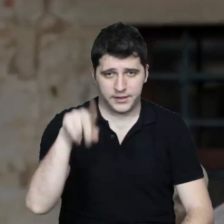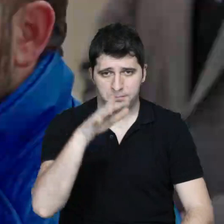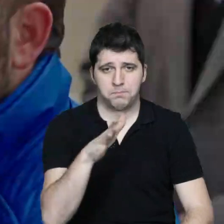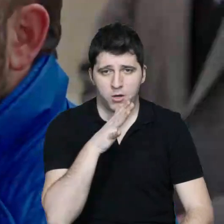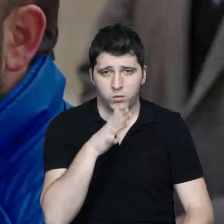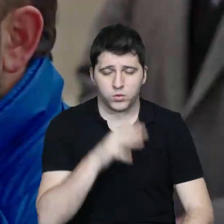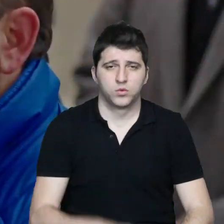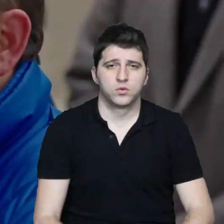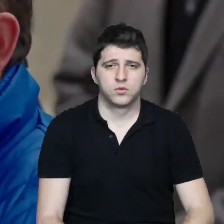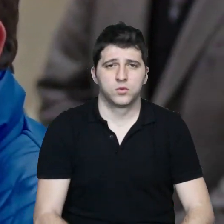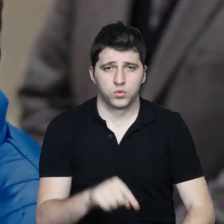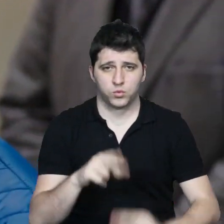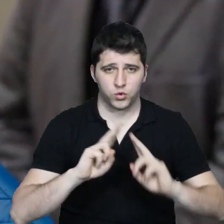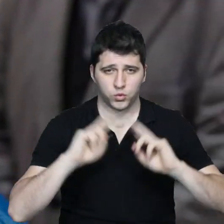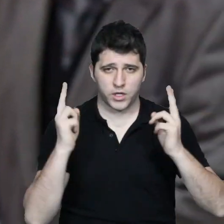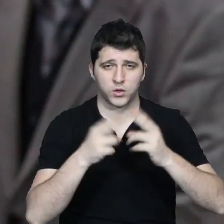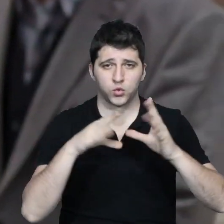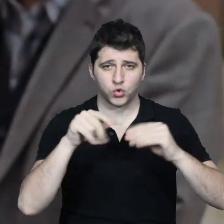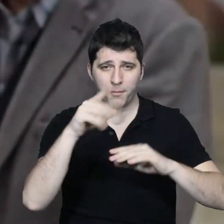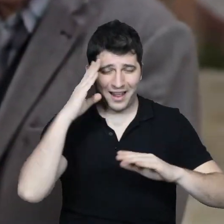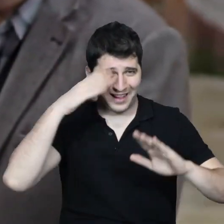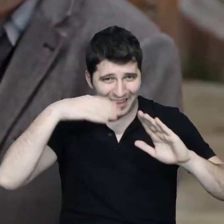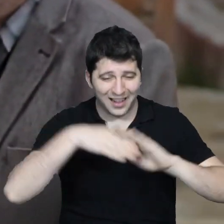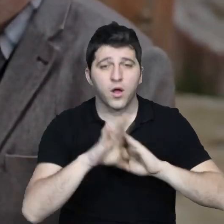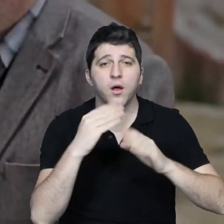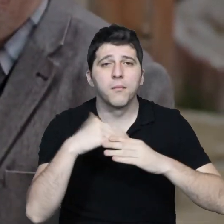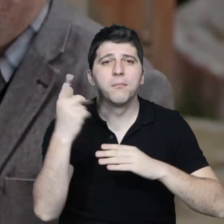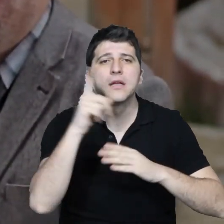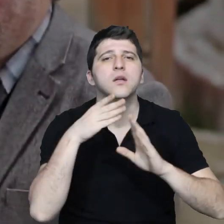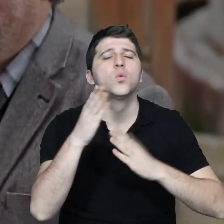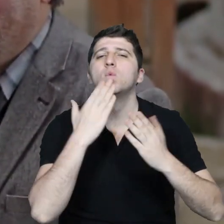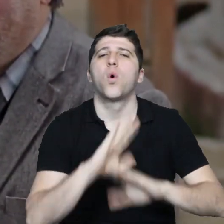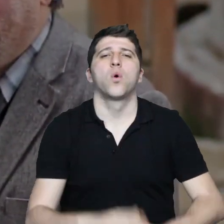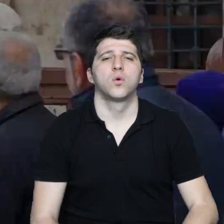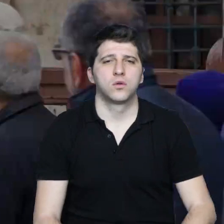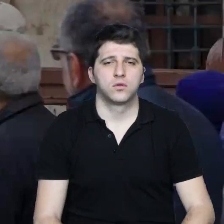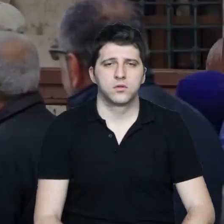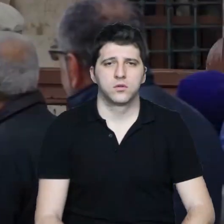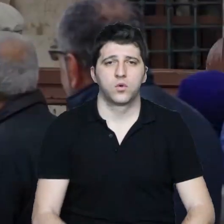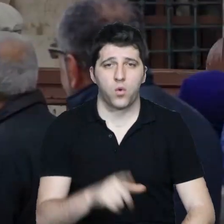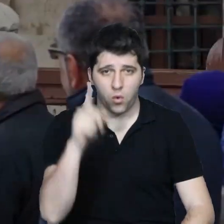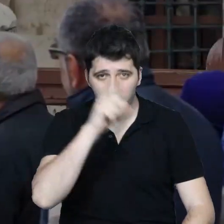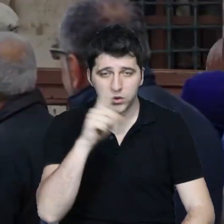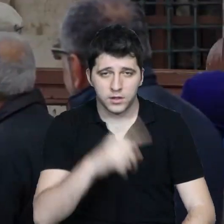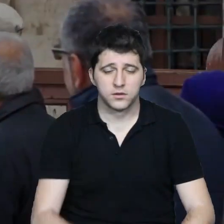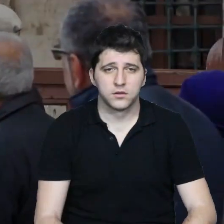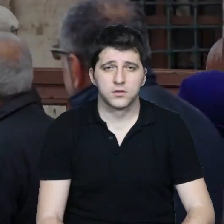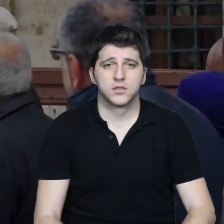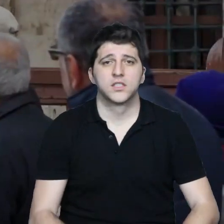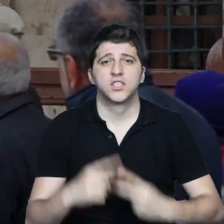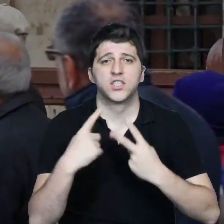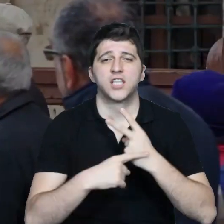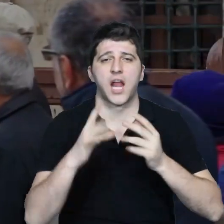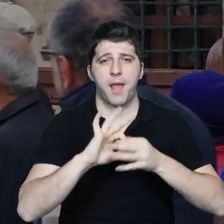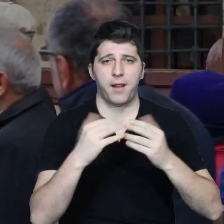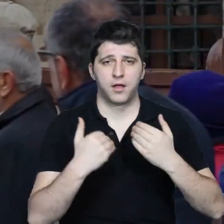ki... bu dünyada toprağın altına girmeden öte tarafa geçiş yok. O yüzden de Yaşar Emlak size